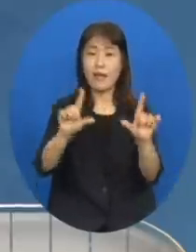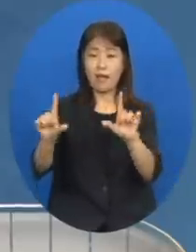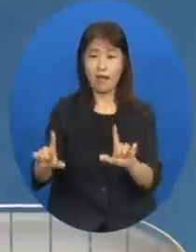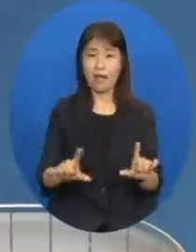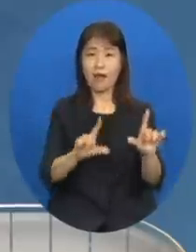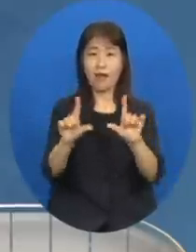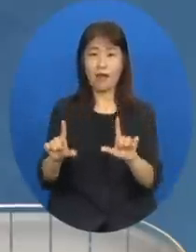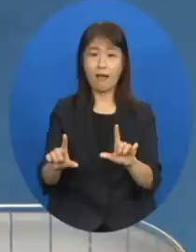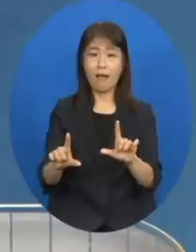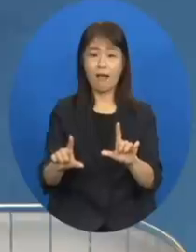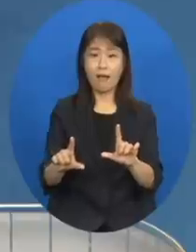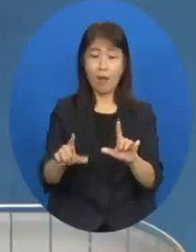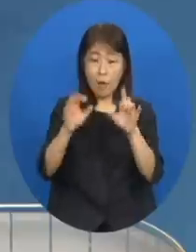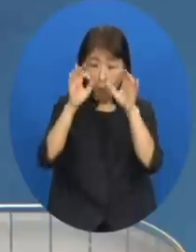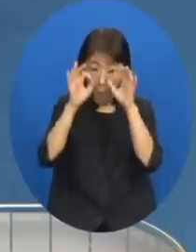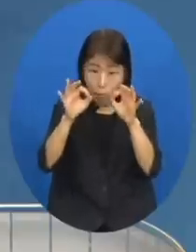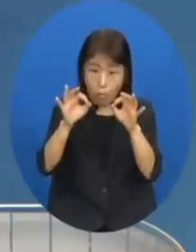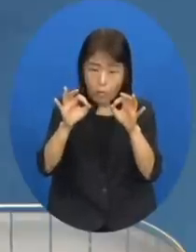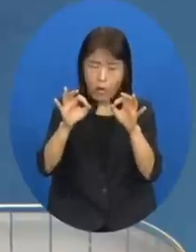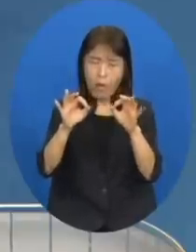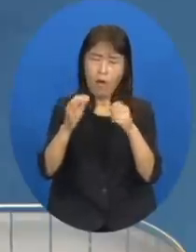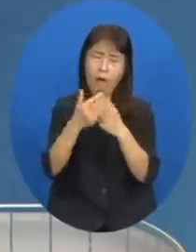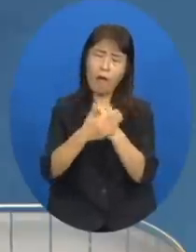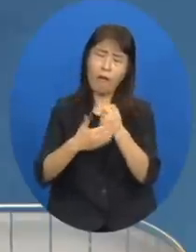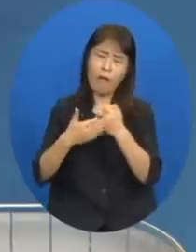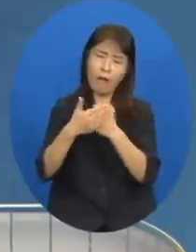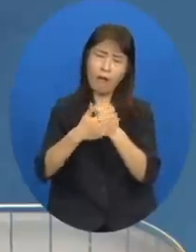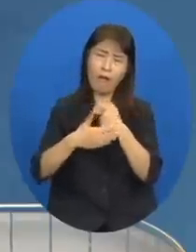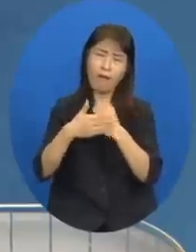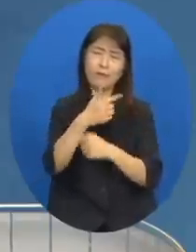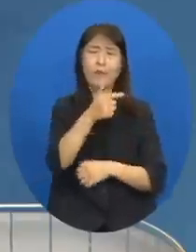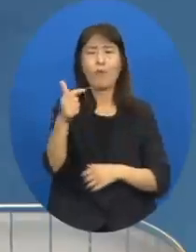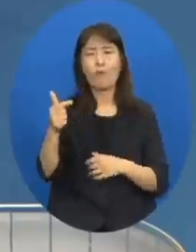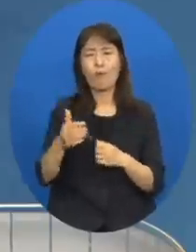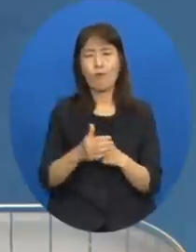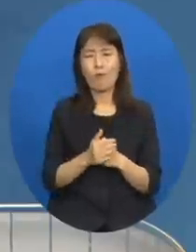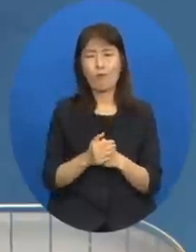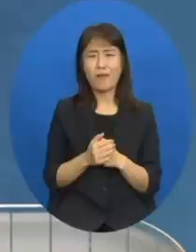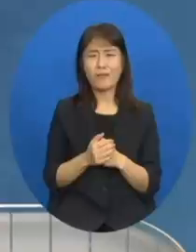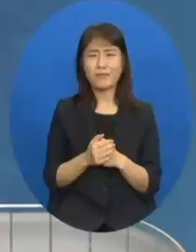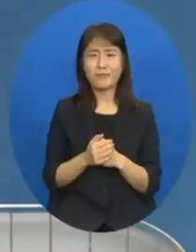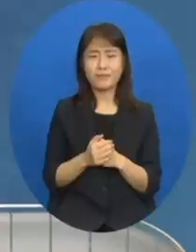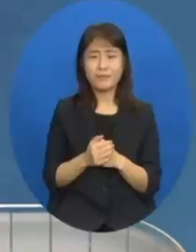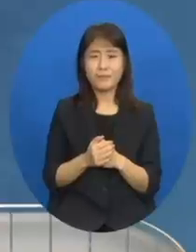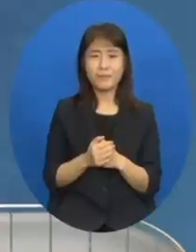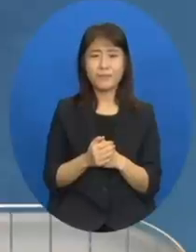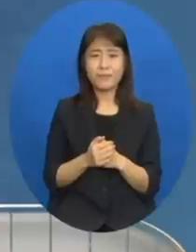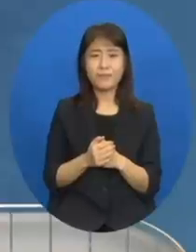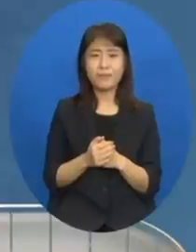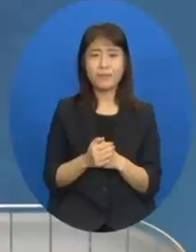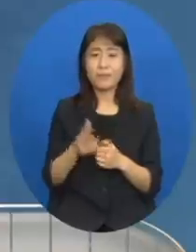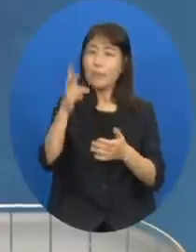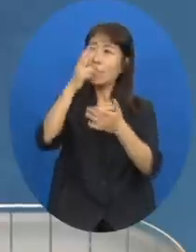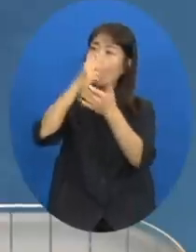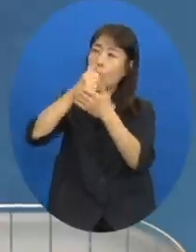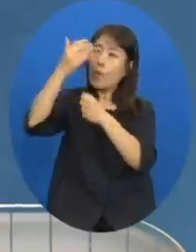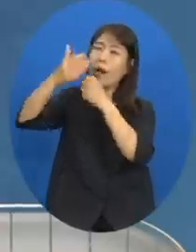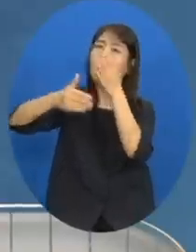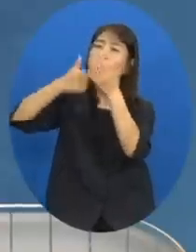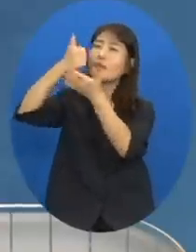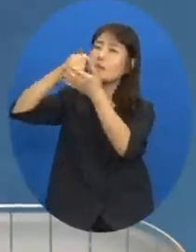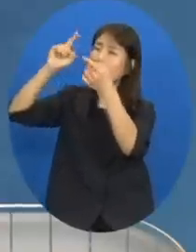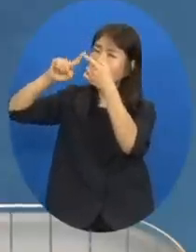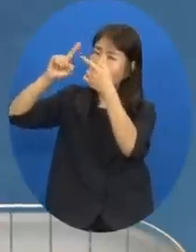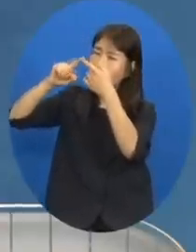참 듣기만 해도 읽기만 해도 은혜가 되는 구절이죠 그는 여호와 하나님을 향하여 나의